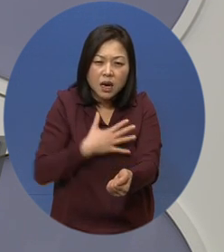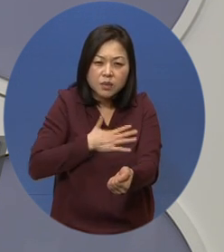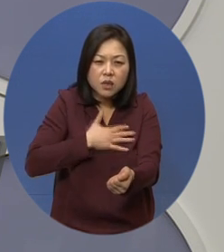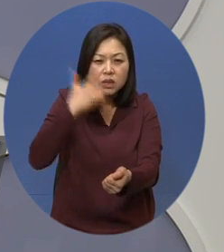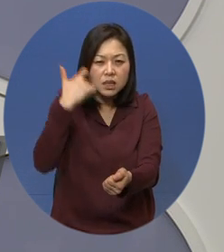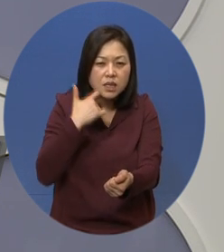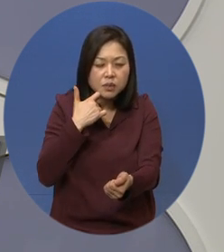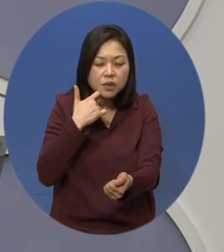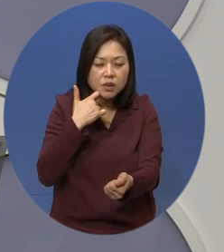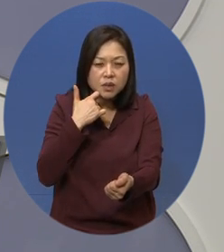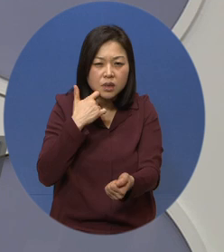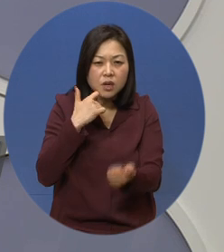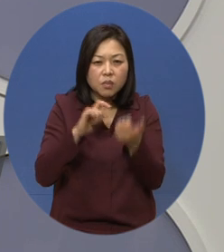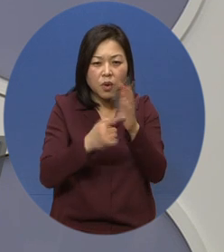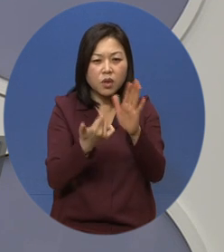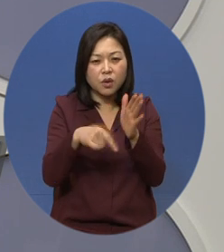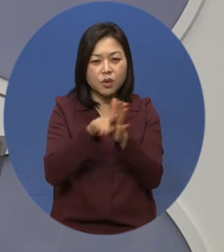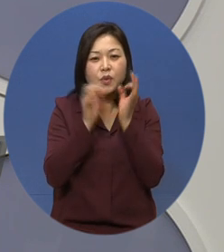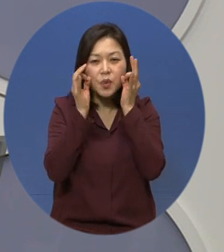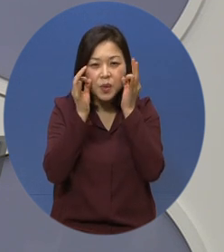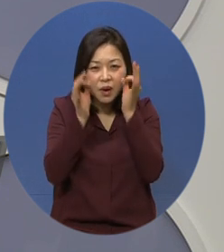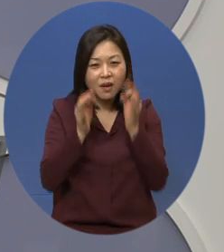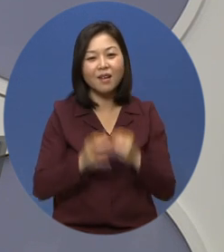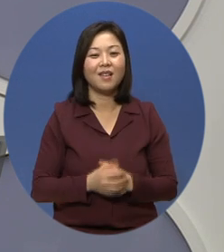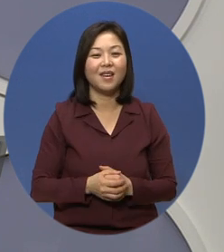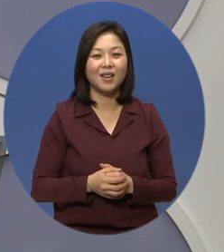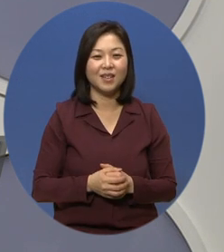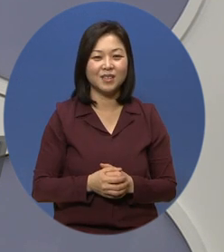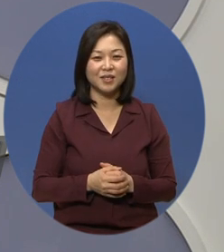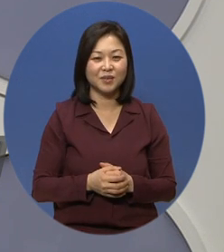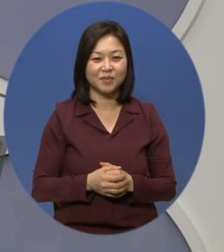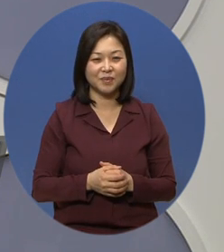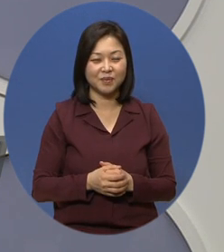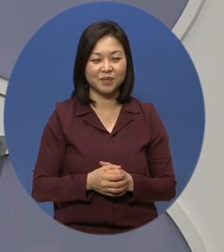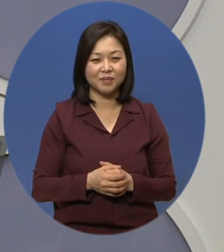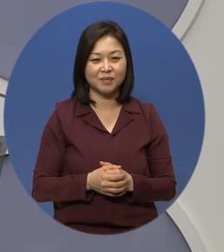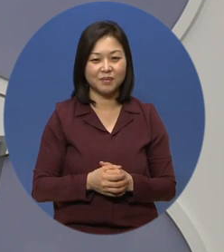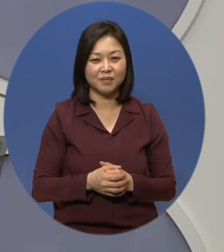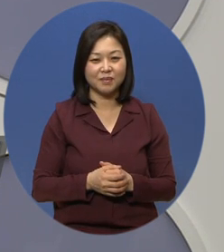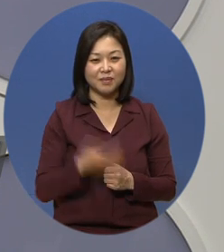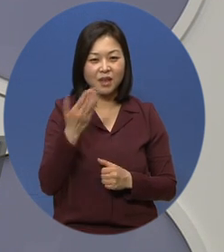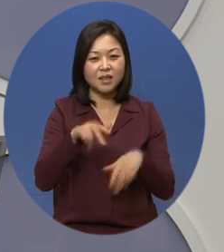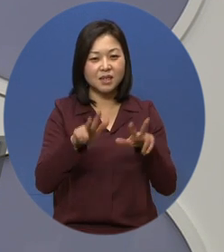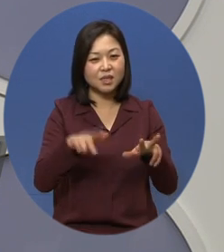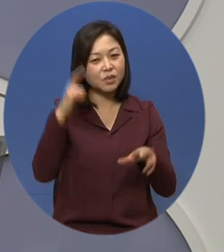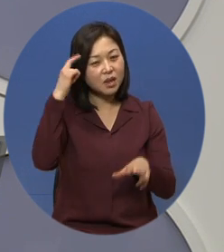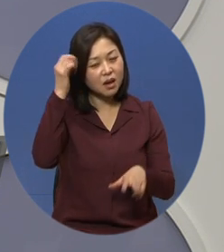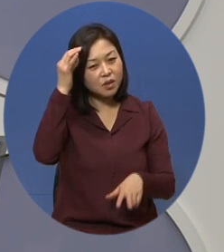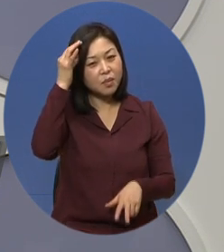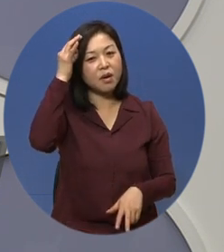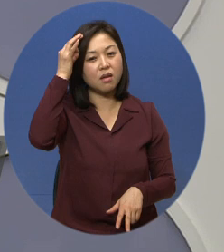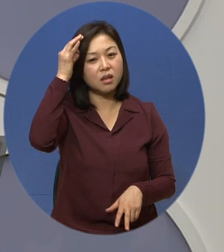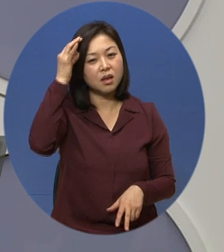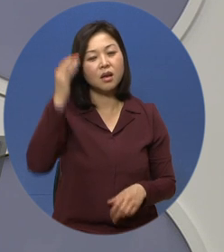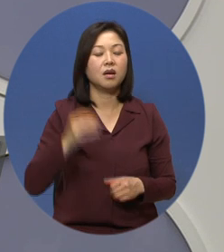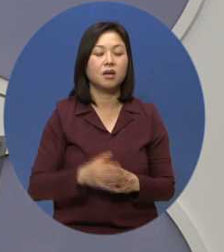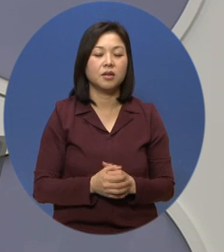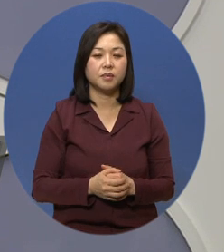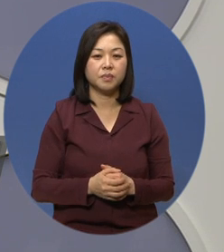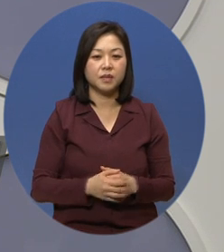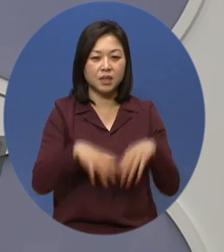에 표현을 하려고 했는데 예 아침 지금 생각하면 은 그